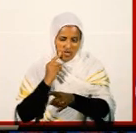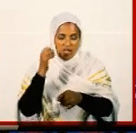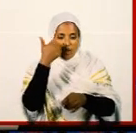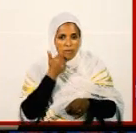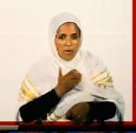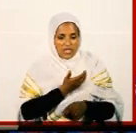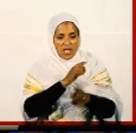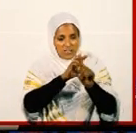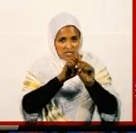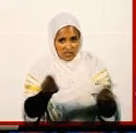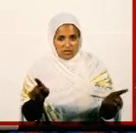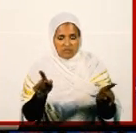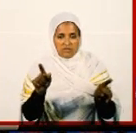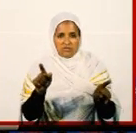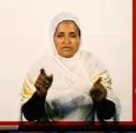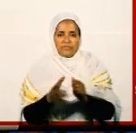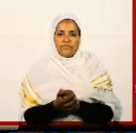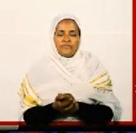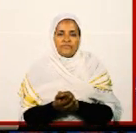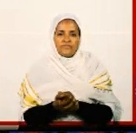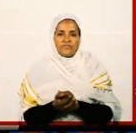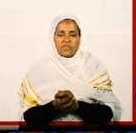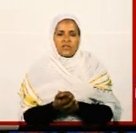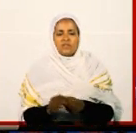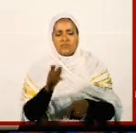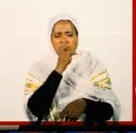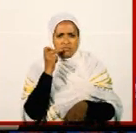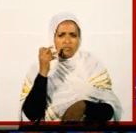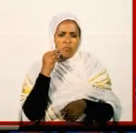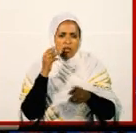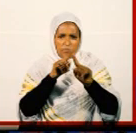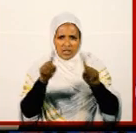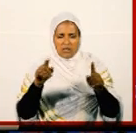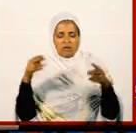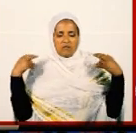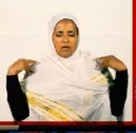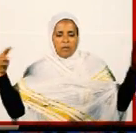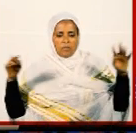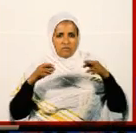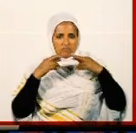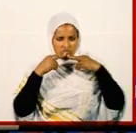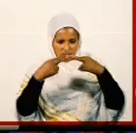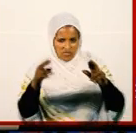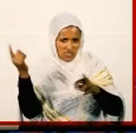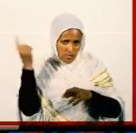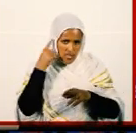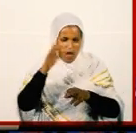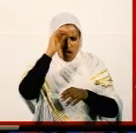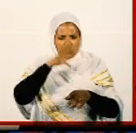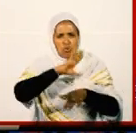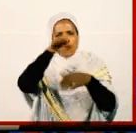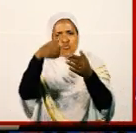የመላኩን ቃለ ብስራት ሰምታ ሰውን ሁሉ ወደ ሕይወት የሚመራውን የሕይወት ባለቤት የሕይወት መገኛ የሆነውን ኢየሱስ